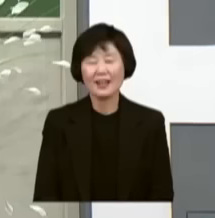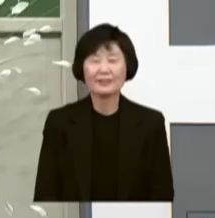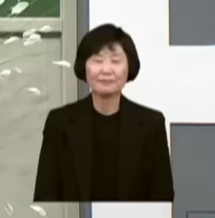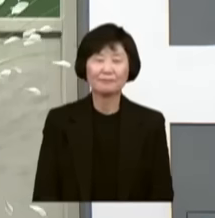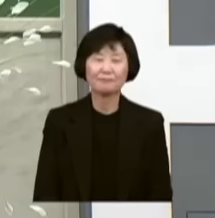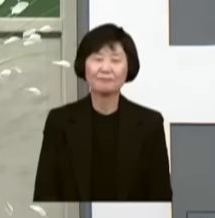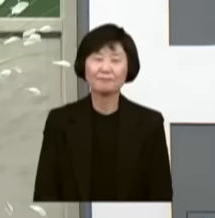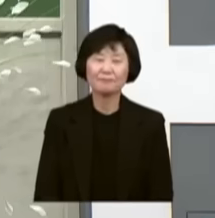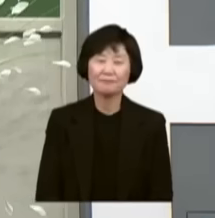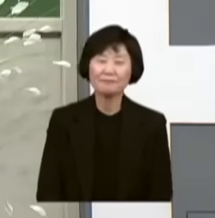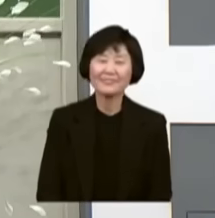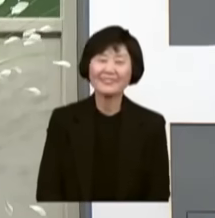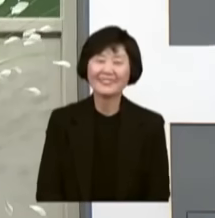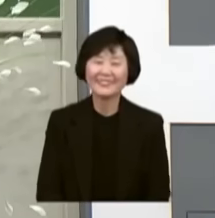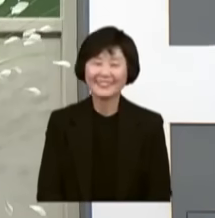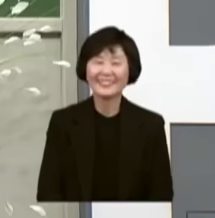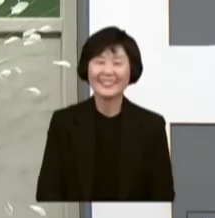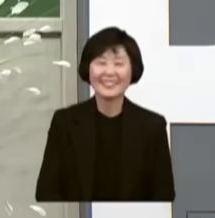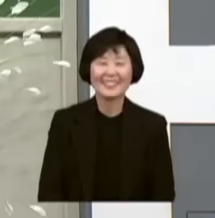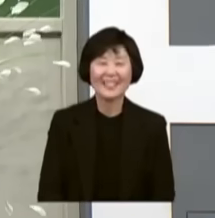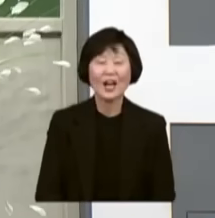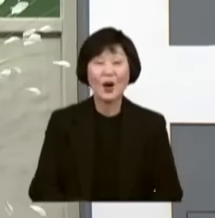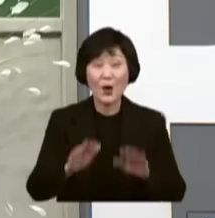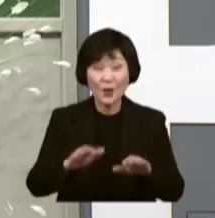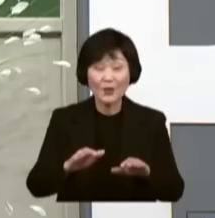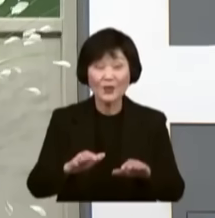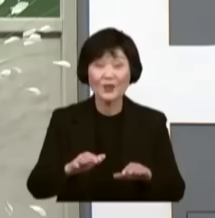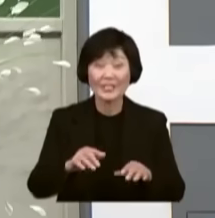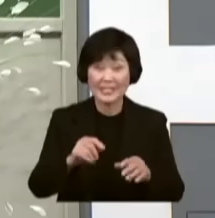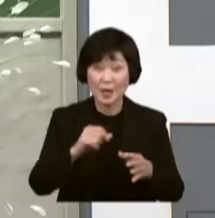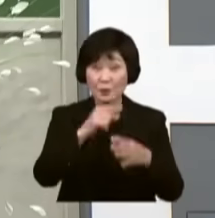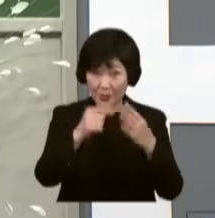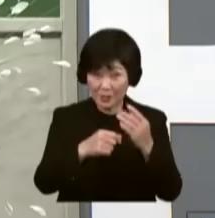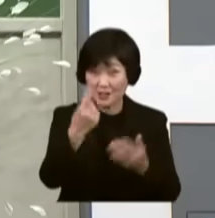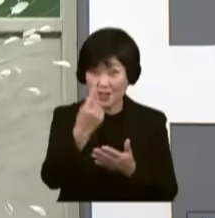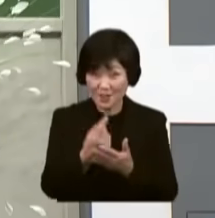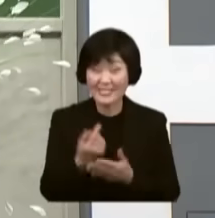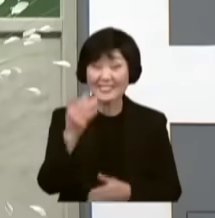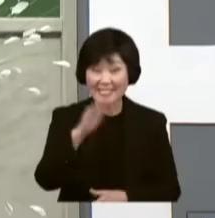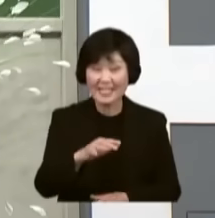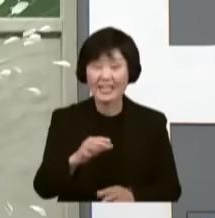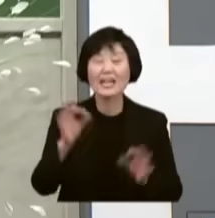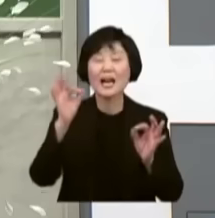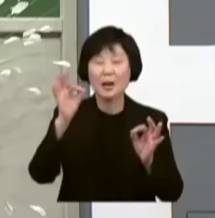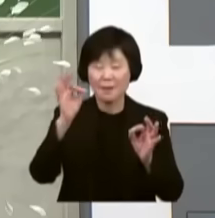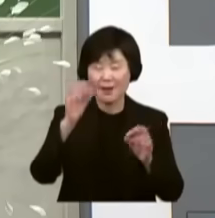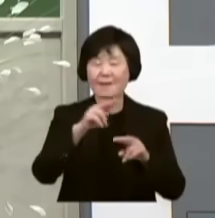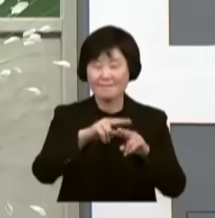그냥 저는 뭐 개인적으로 그동안에 뭐 형님 형 이렇게 불렀는데 오늘은 그러니까 우리가 내가 매일 기쁘게 하니까 집사님 그냥 가만히